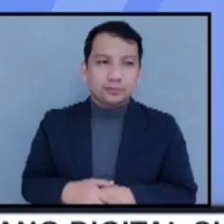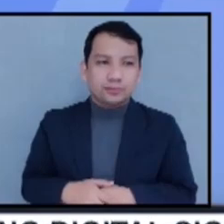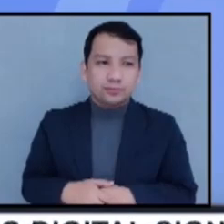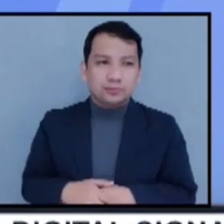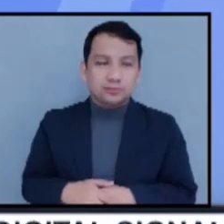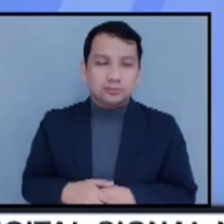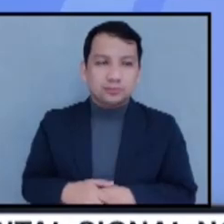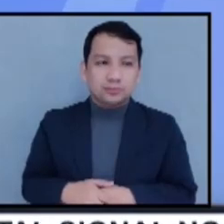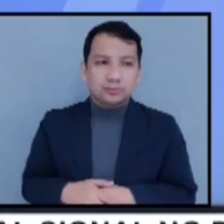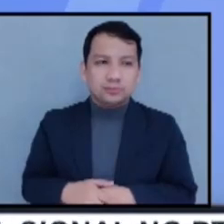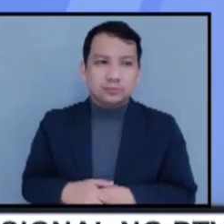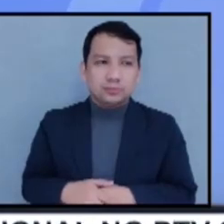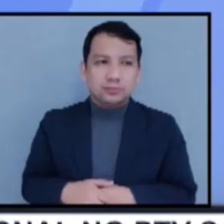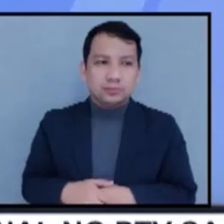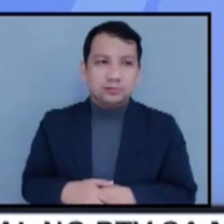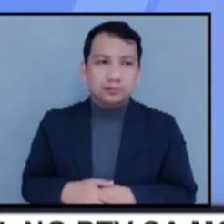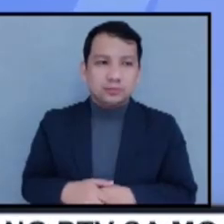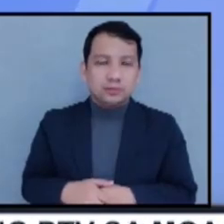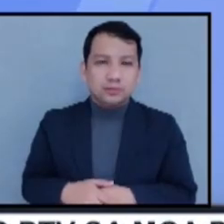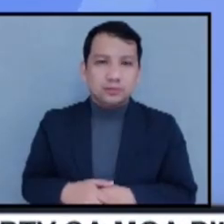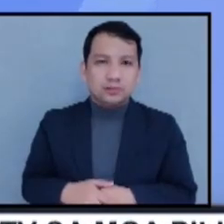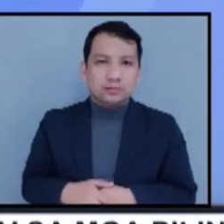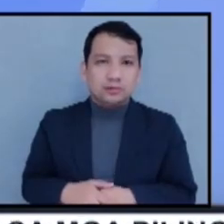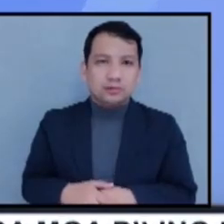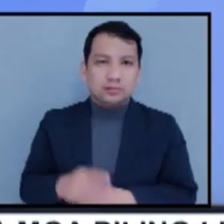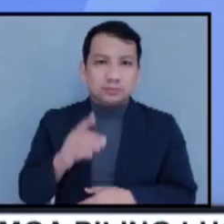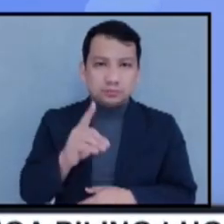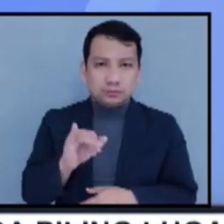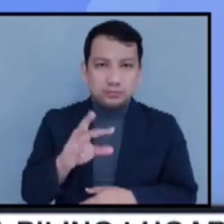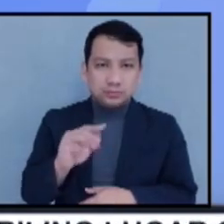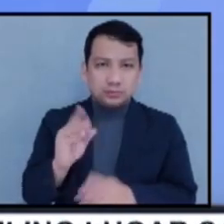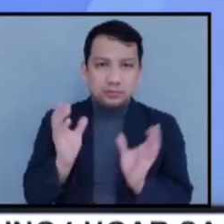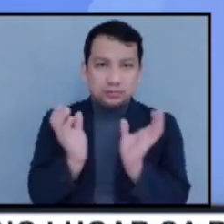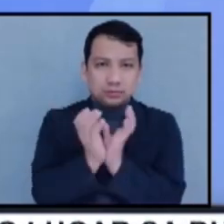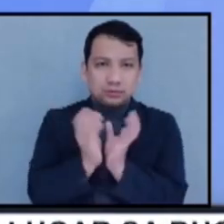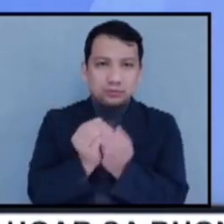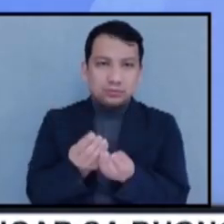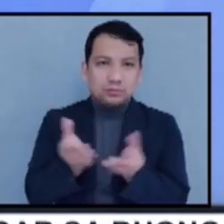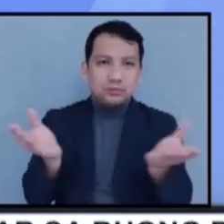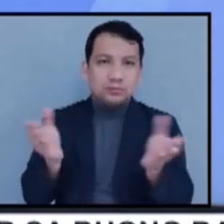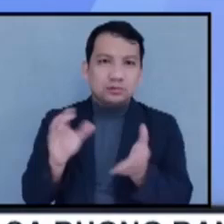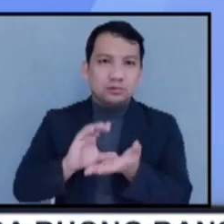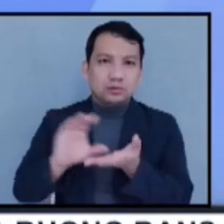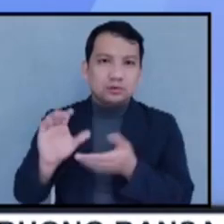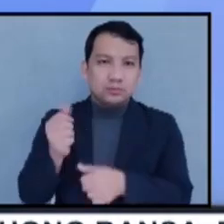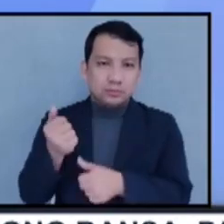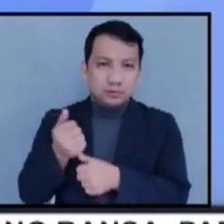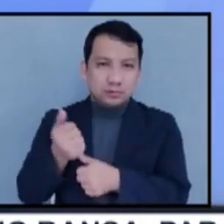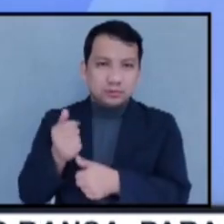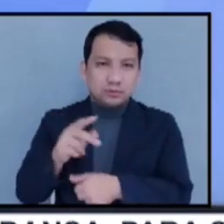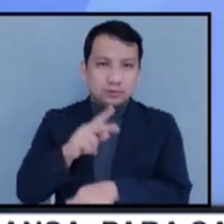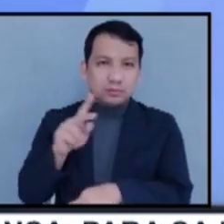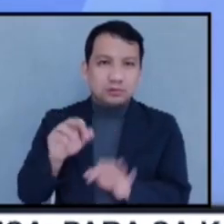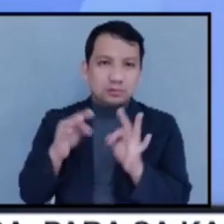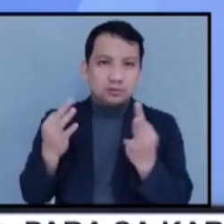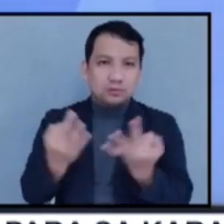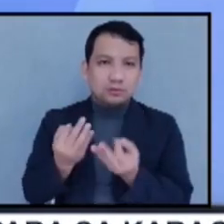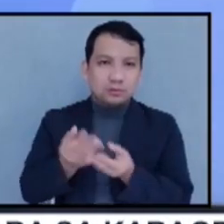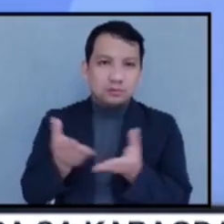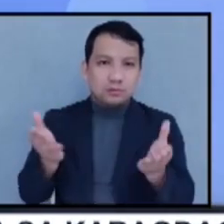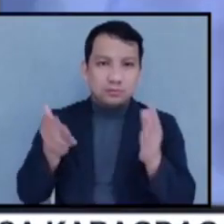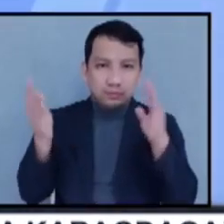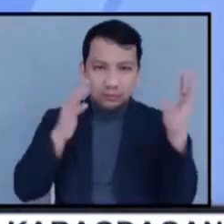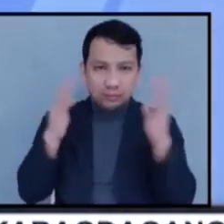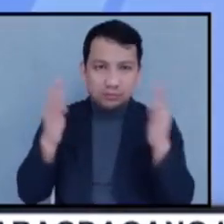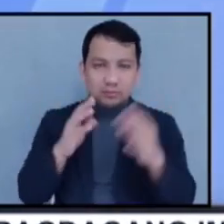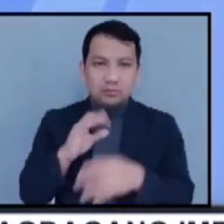Tiniyak naman ng Department of Social Welfare and Development ang pamamahagi ng cash assistance sa mga pamilya na naapektuhan ng bagyong Karina at